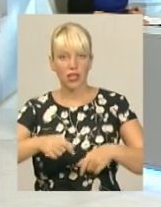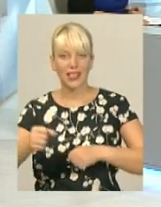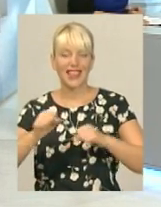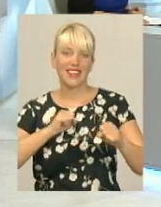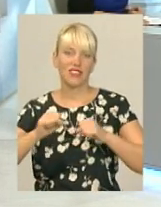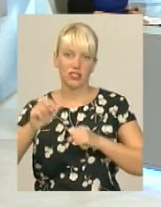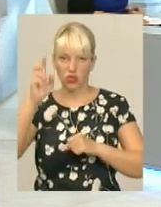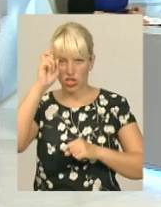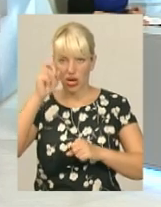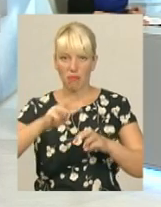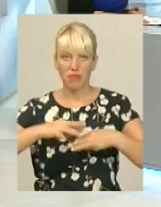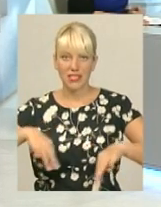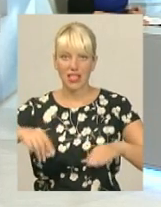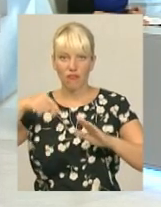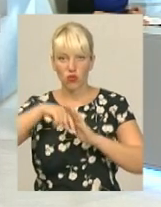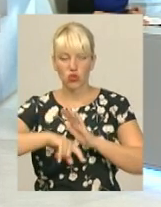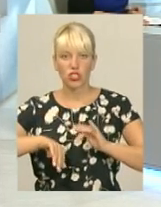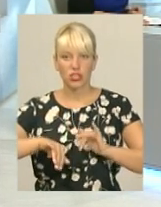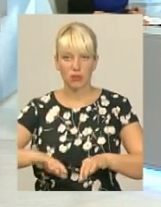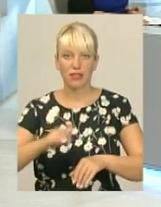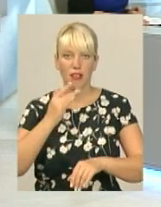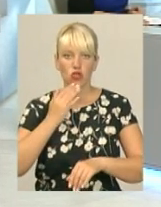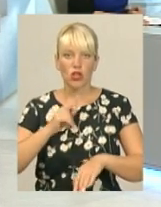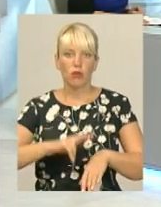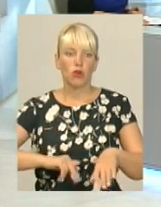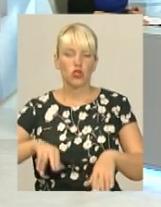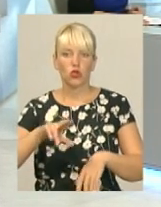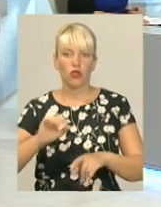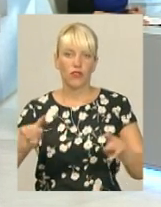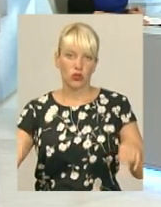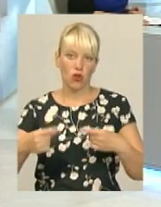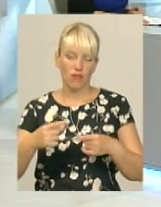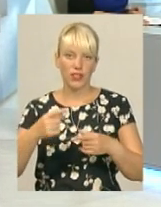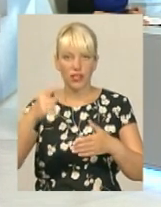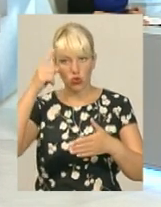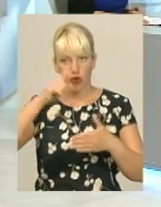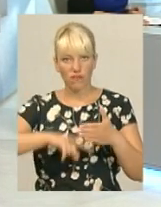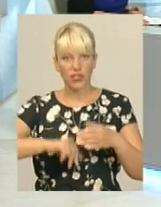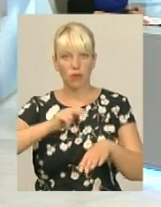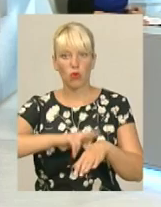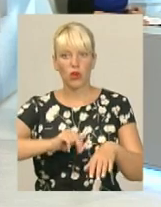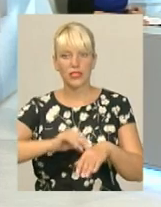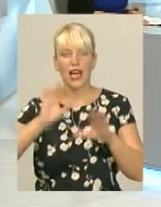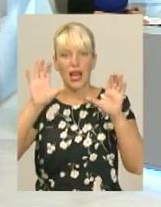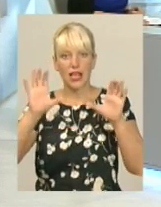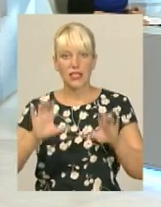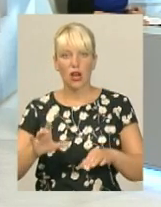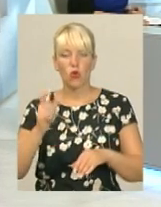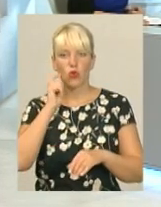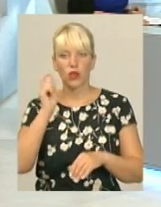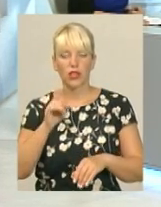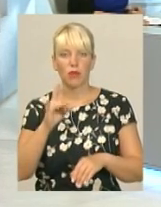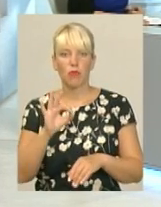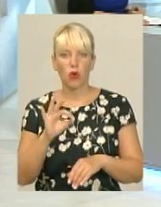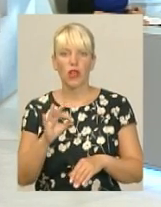держави, Міністерство внутрішніх справ, Національної поліції щодо відновлення довіри до поліції. А закон України про Національну поліцію